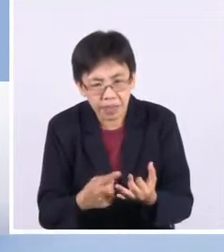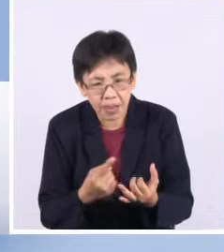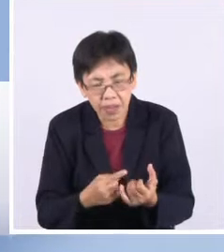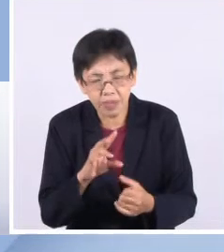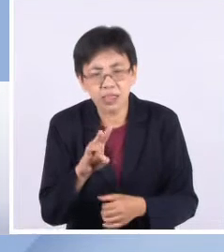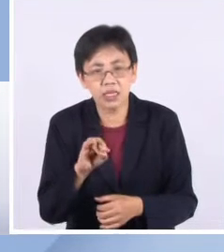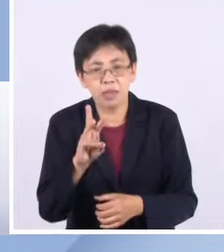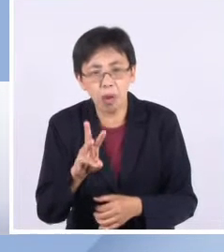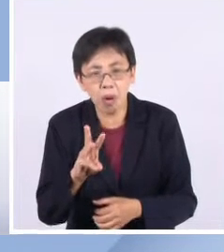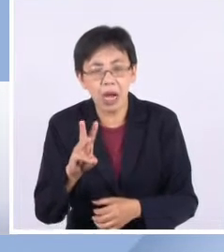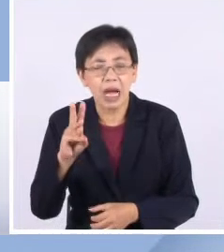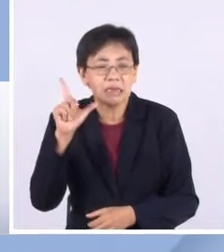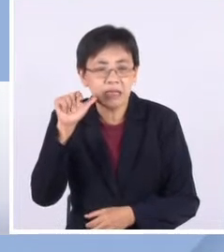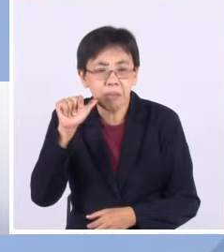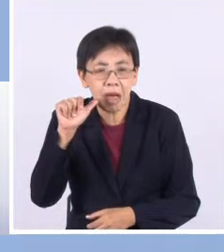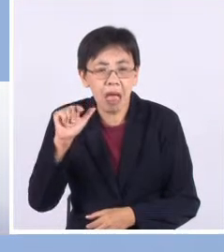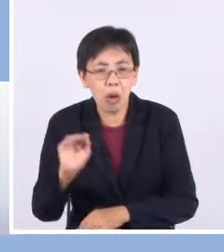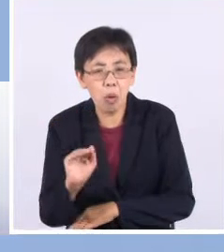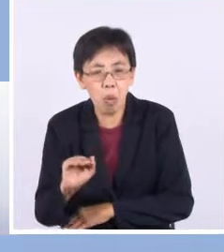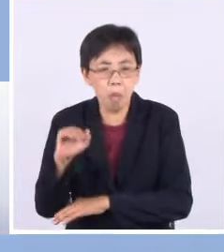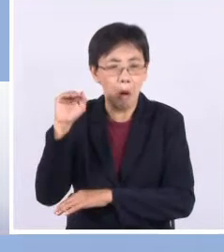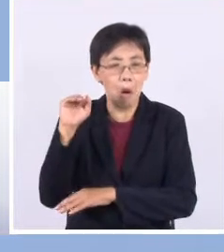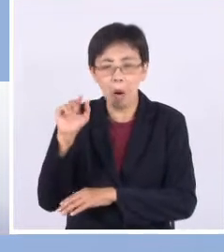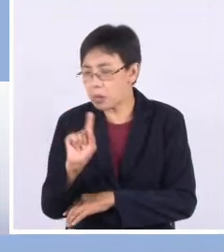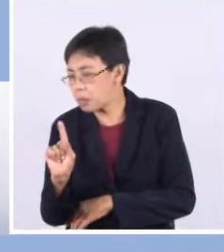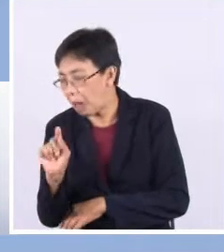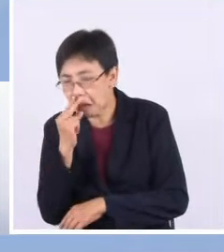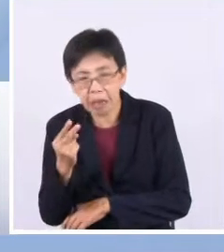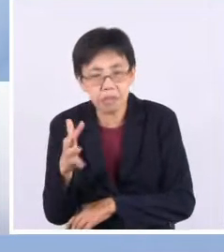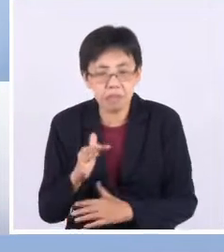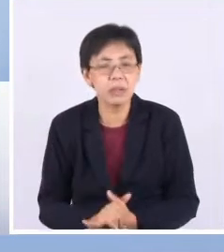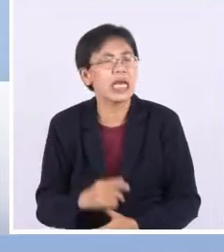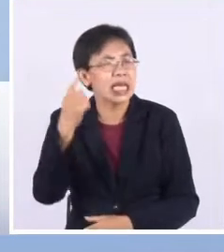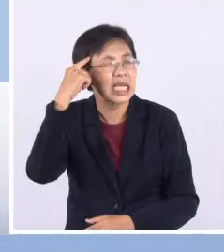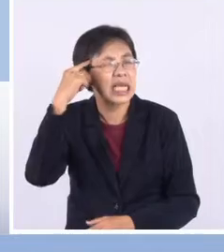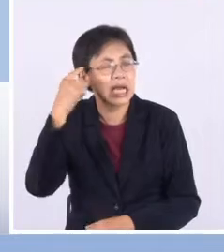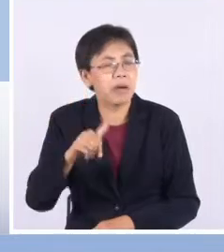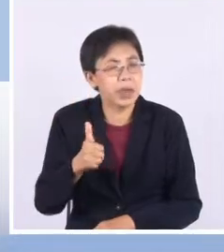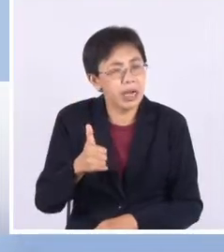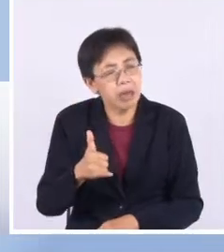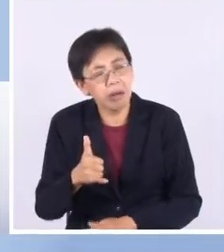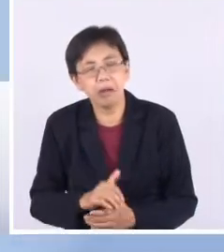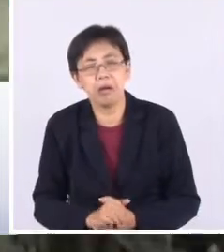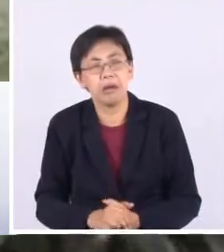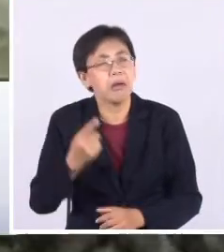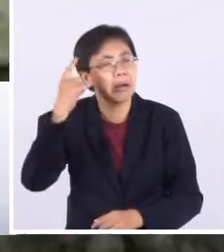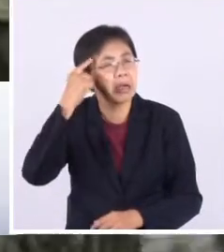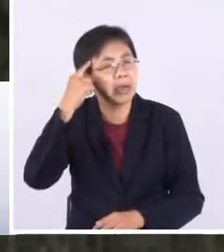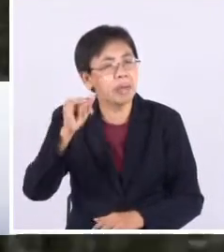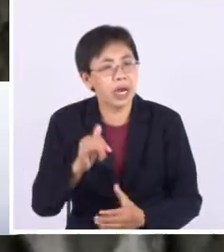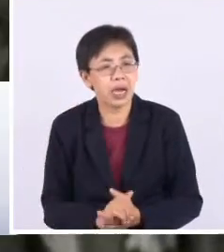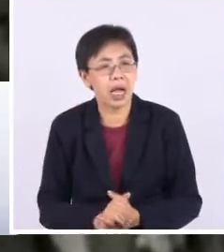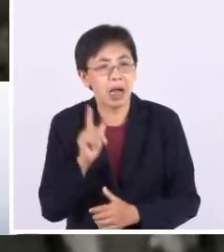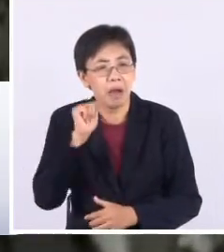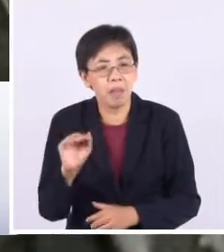แต่ไม่พบแม่งู ครับ ก็เบื้องต้นคาดว่าเขาคาดว่านะแกก็ไม่รู้ว่ารู้ใจงูได้ไงพี่สาธิตบอกแม่งูจ